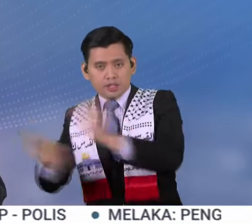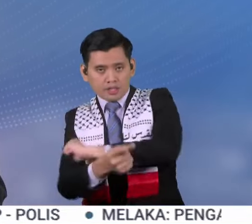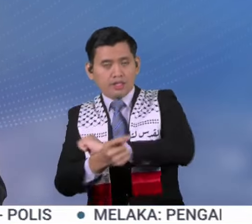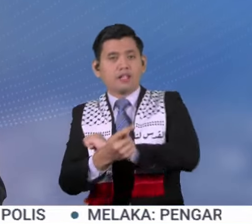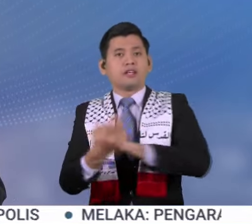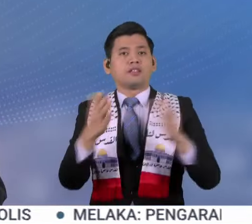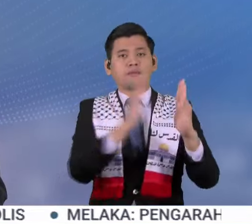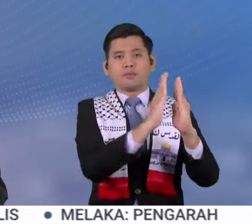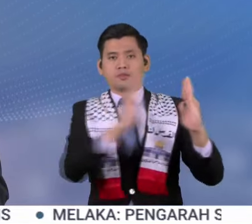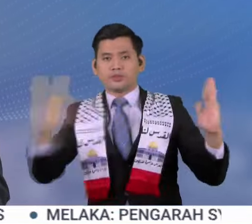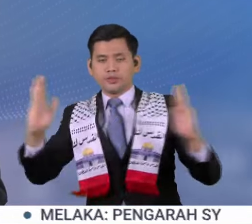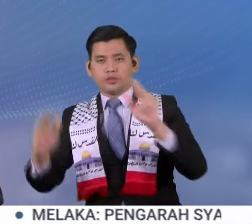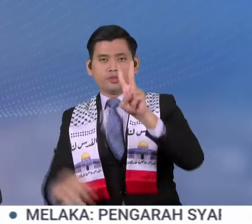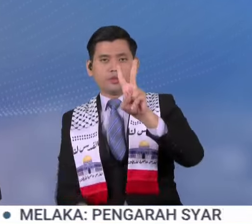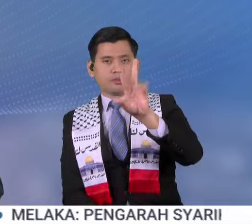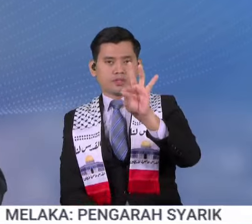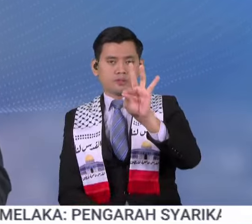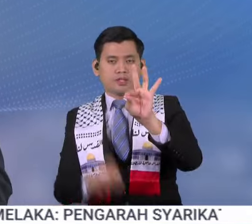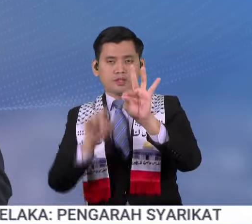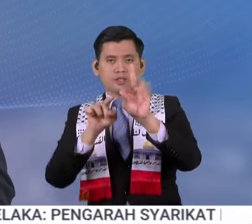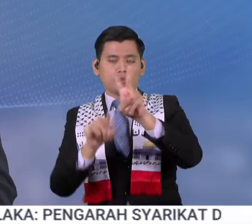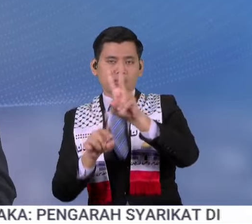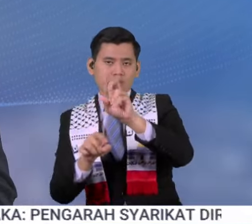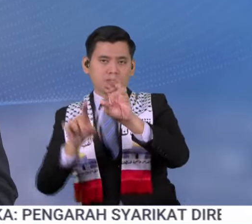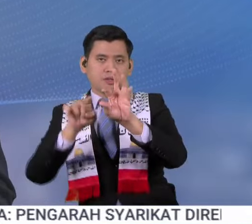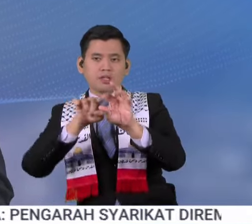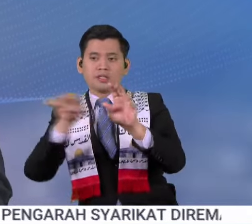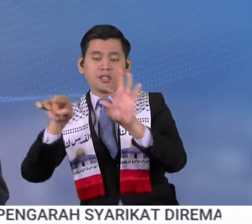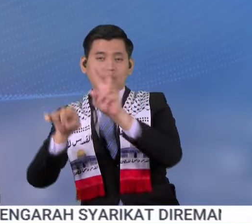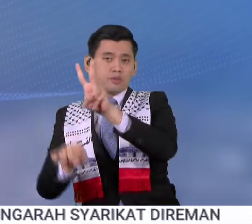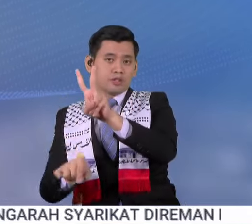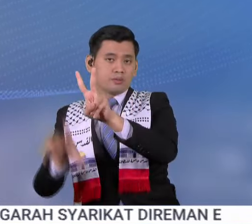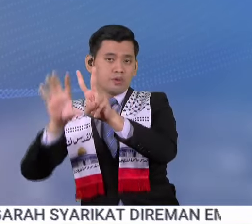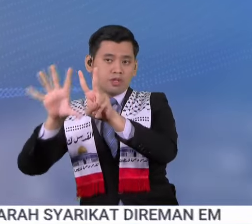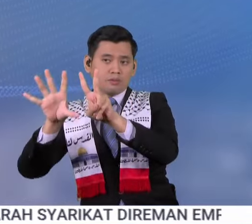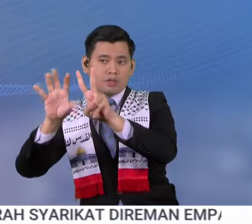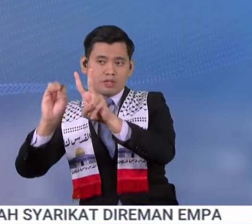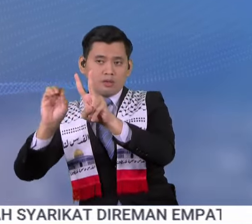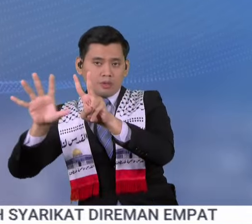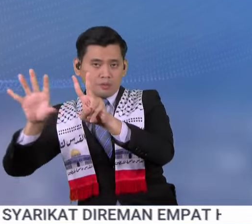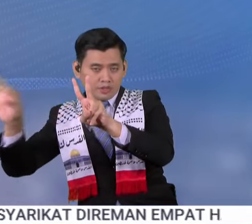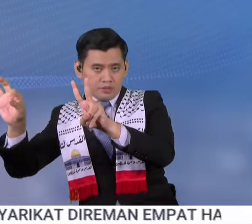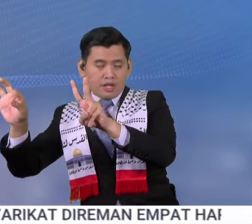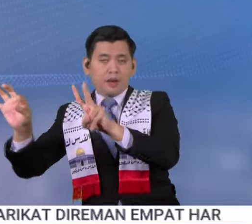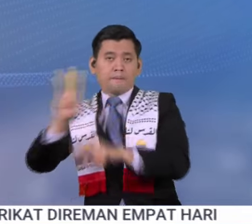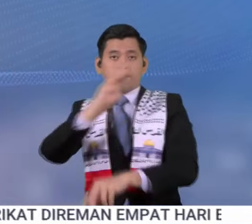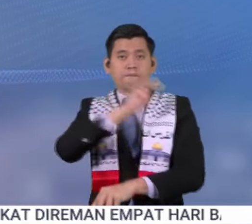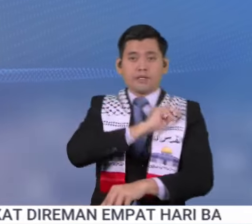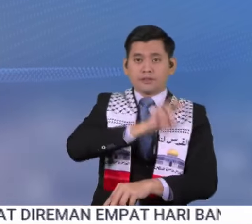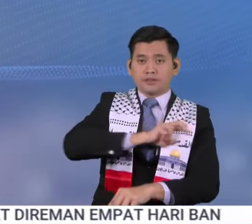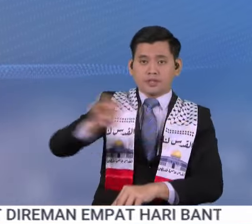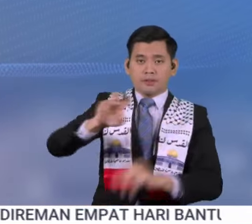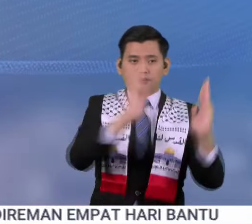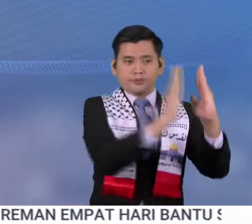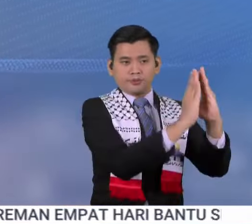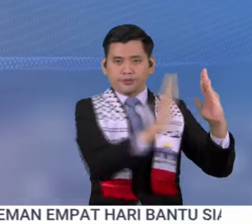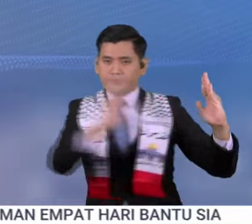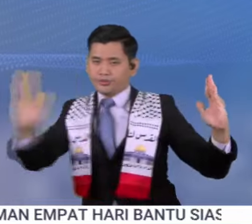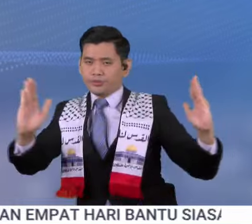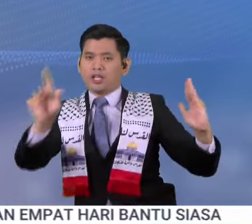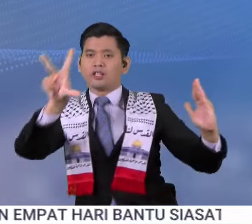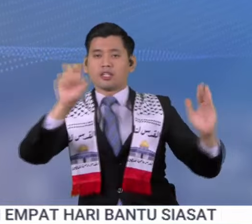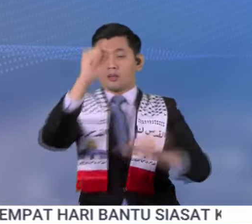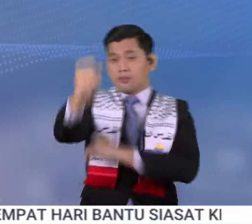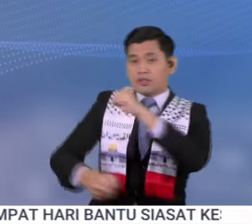dari 2029 hingga 2059. Menteri Pengangkutan Anthony Lok menjelaskan pelanjutan selama